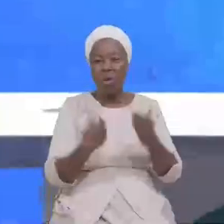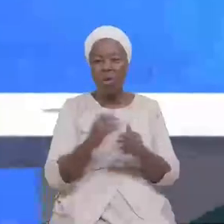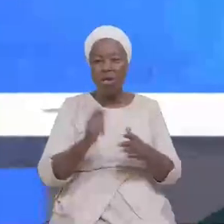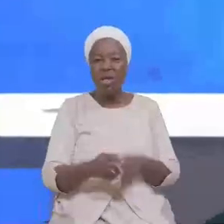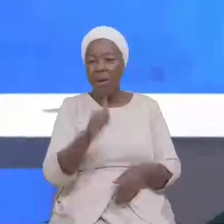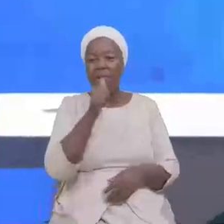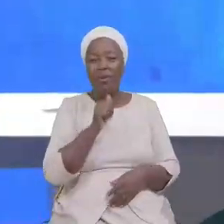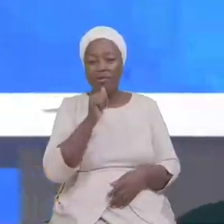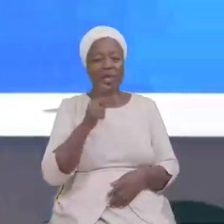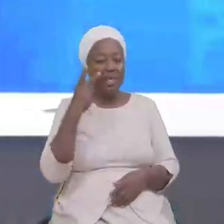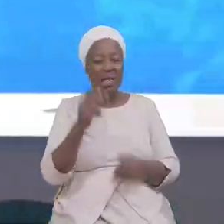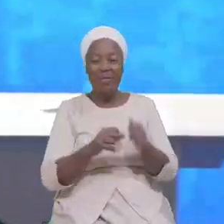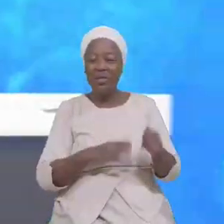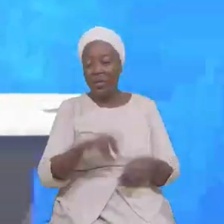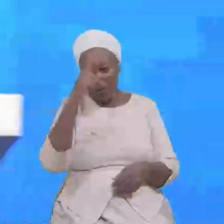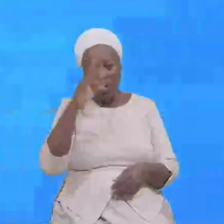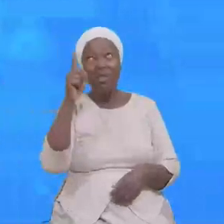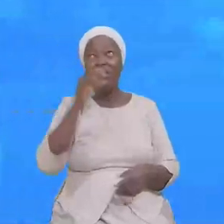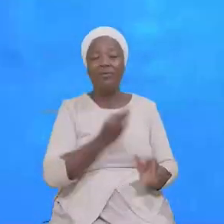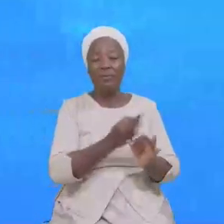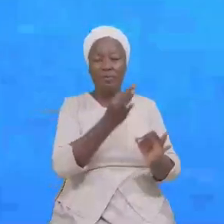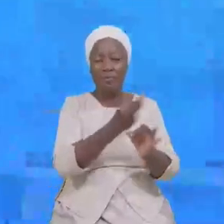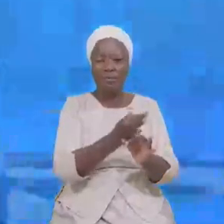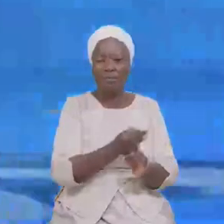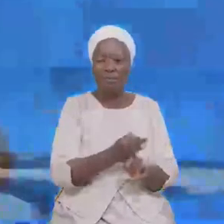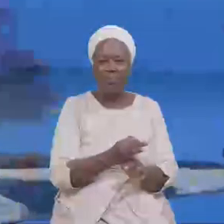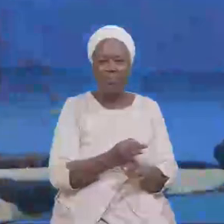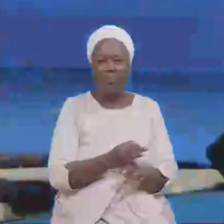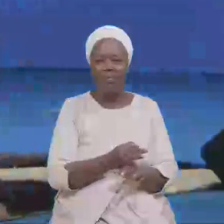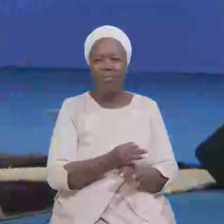c'est douloureux. Mais il voit tout cela.